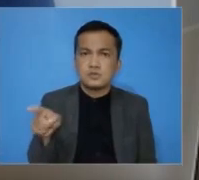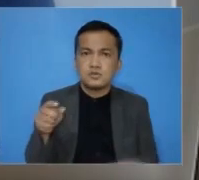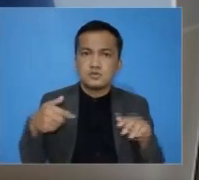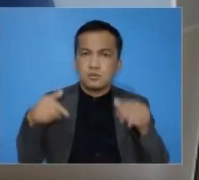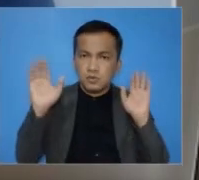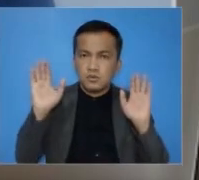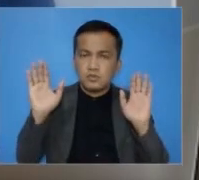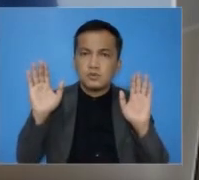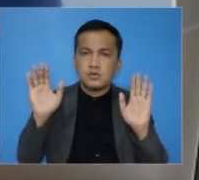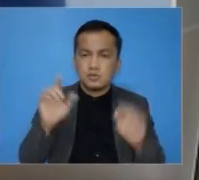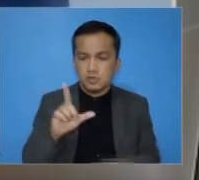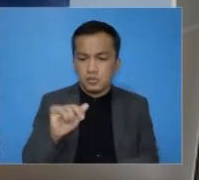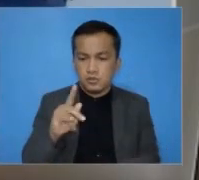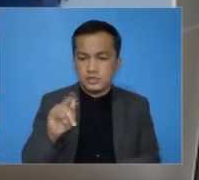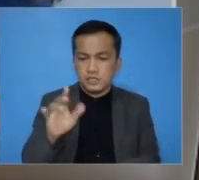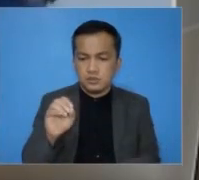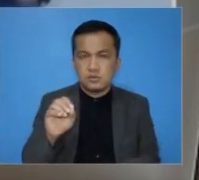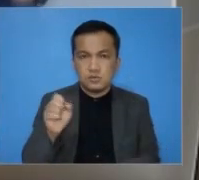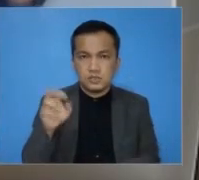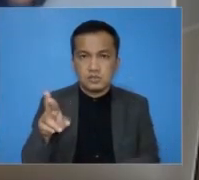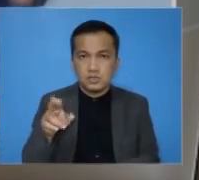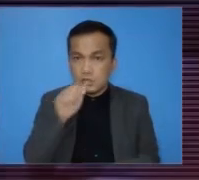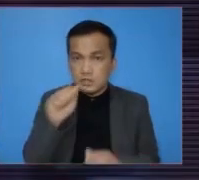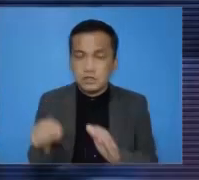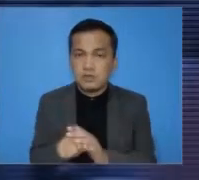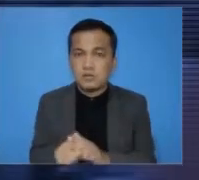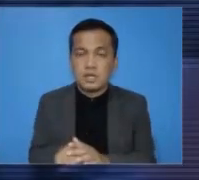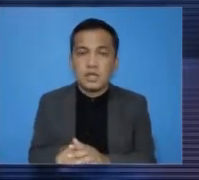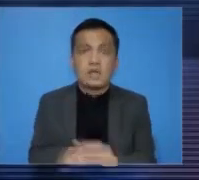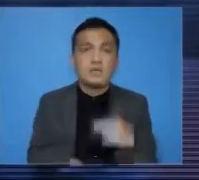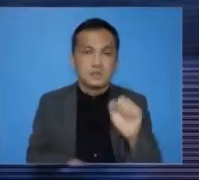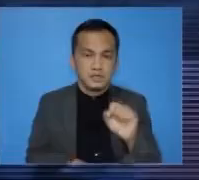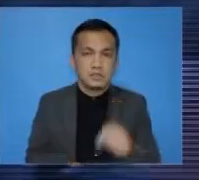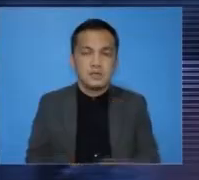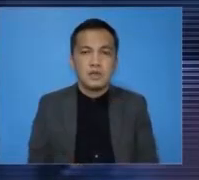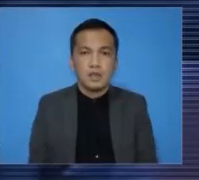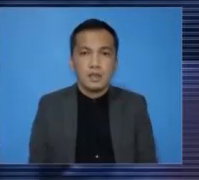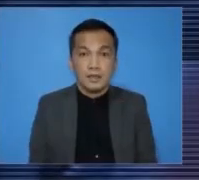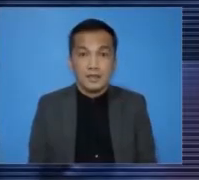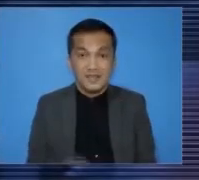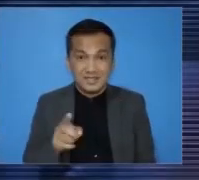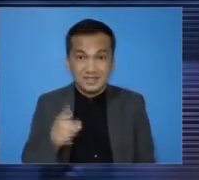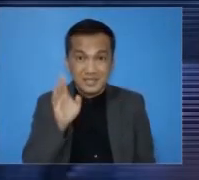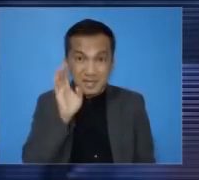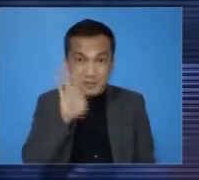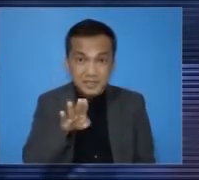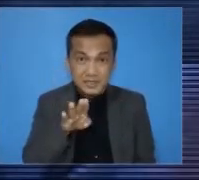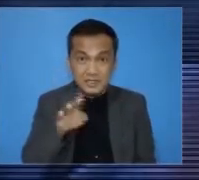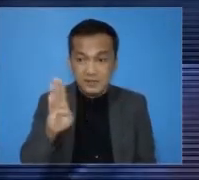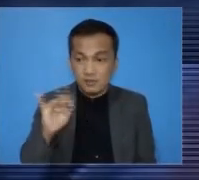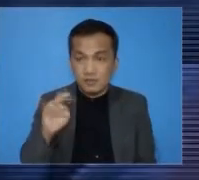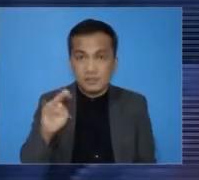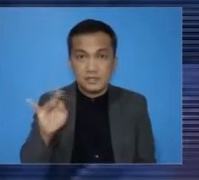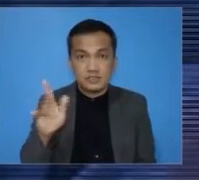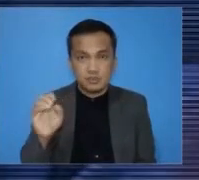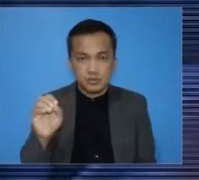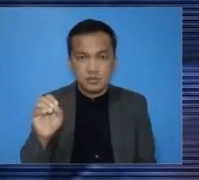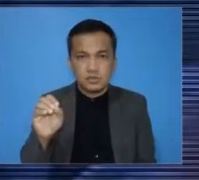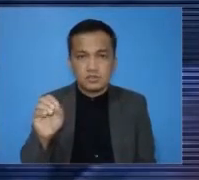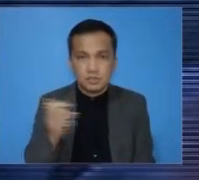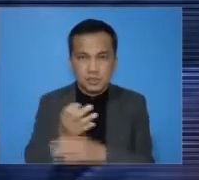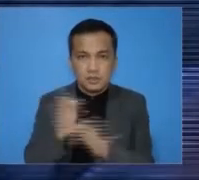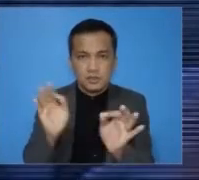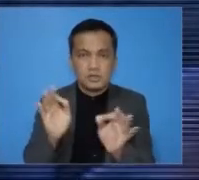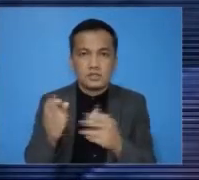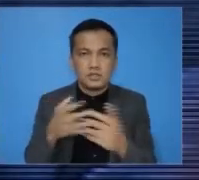Luisito Sr. Nagtago na? Opo. At ang kapatid ng suspect na si Bonifacio, nakalaya kahit